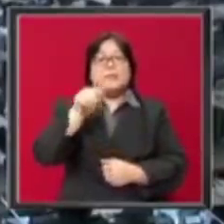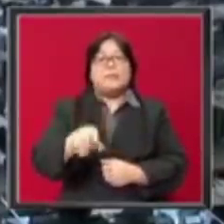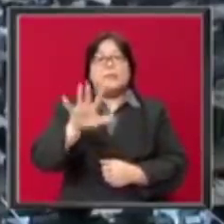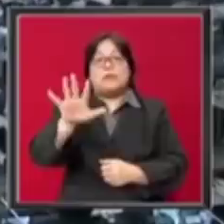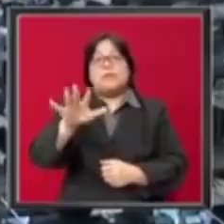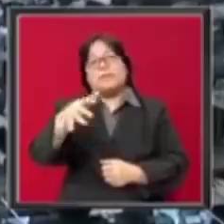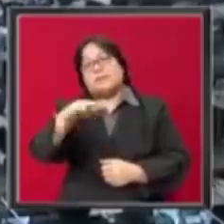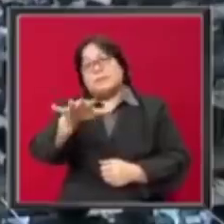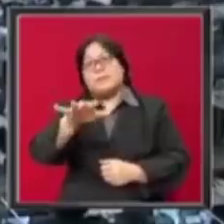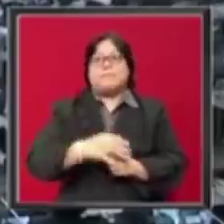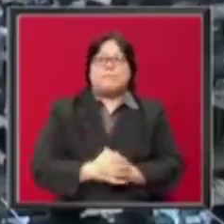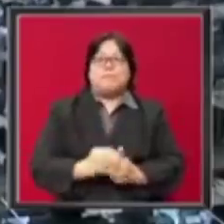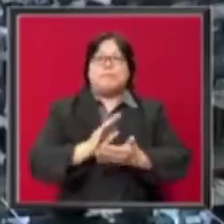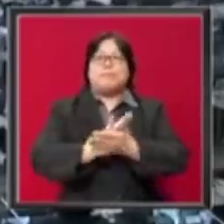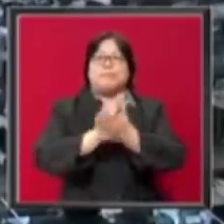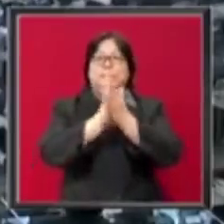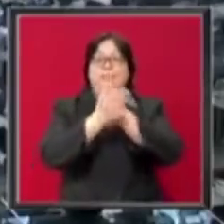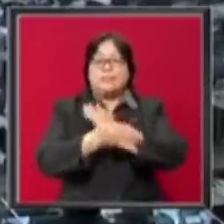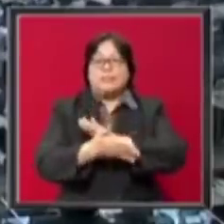6.5 lebih kurang. Jadi